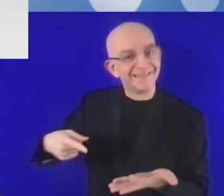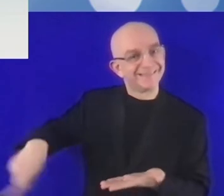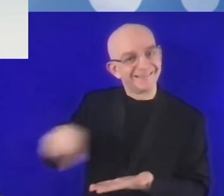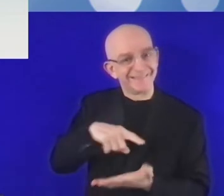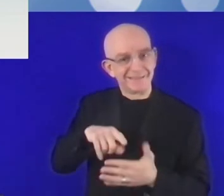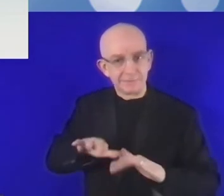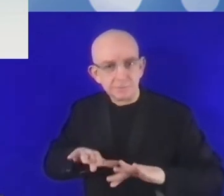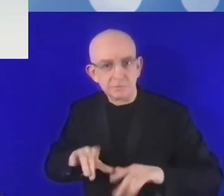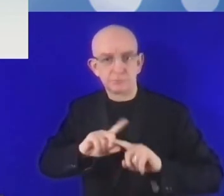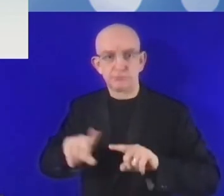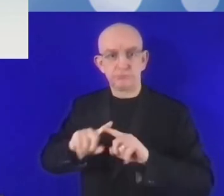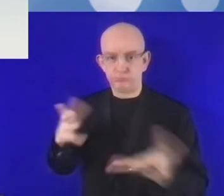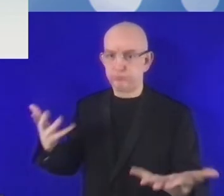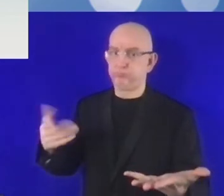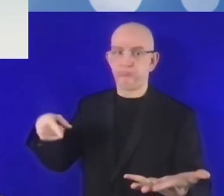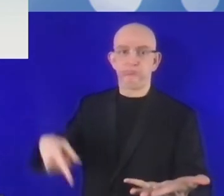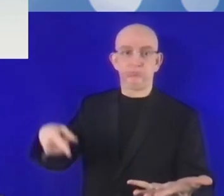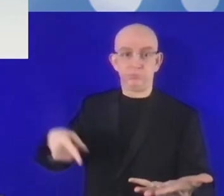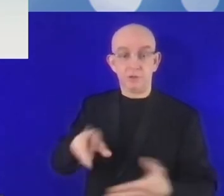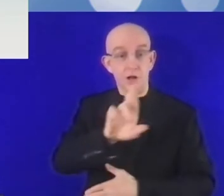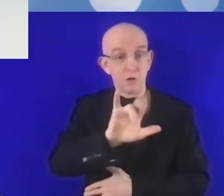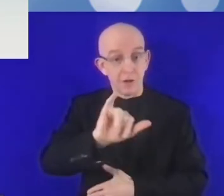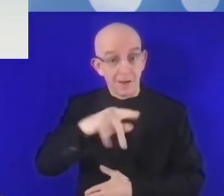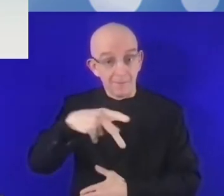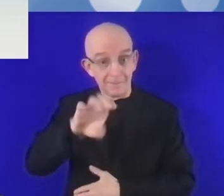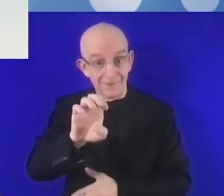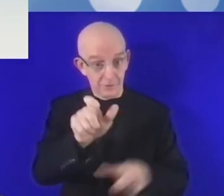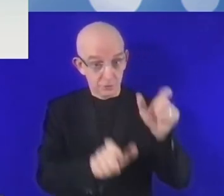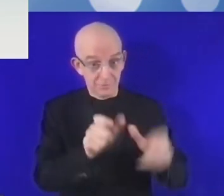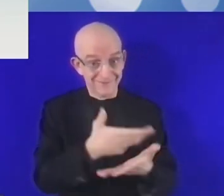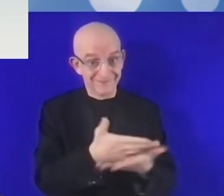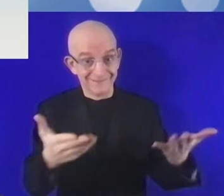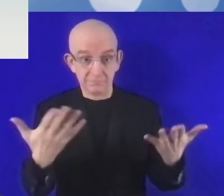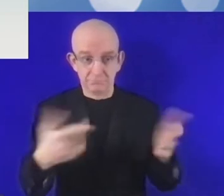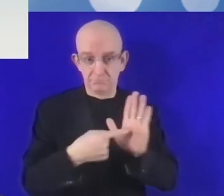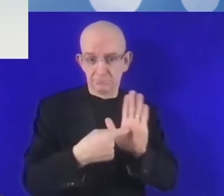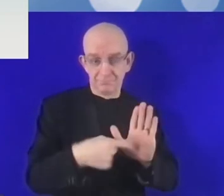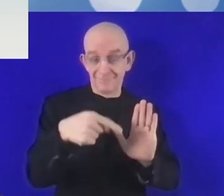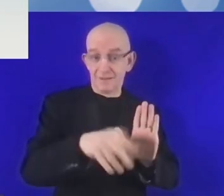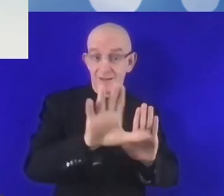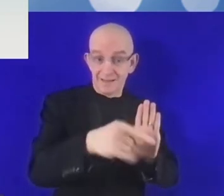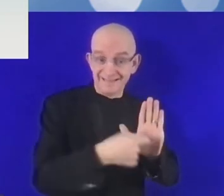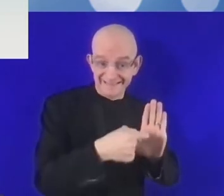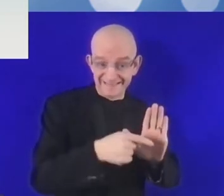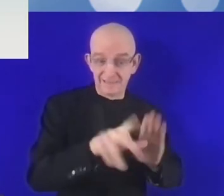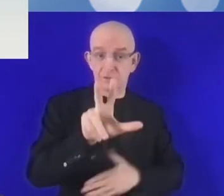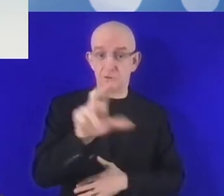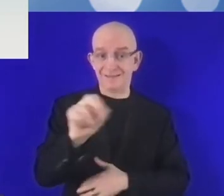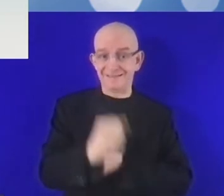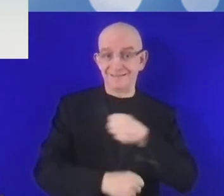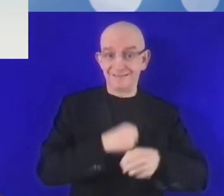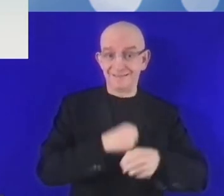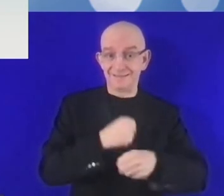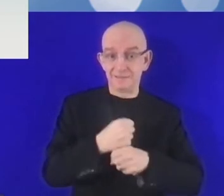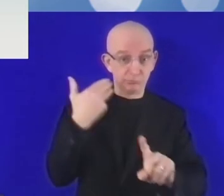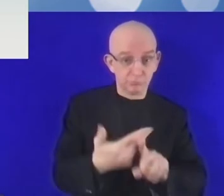communauté. C'est grâce à cela que Internet a sa raison d'être. La communauté RIPE, lors de ses 30 ans